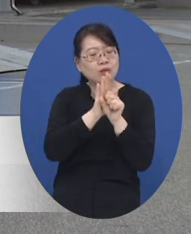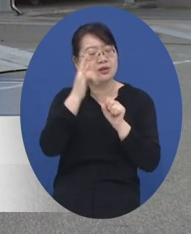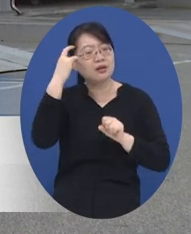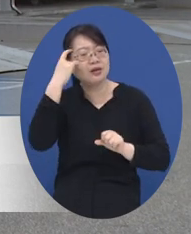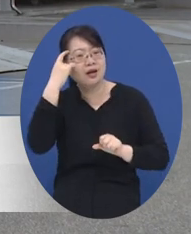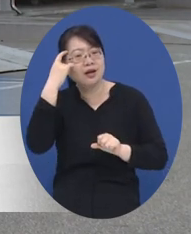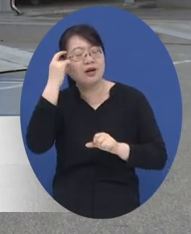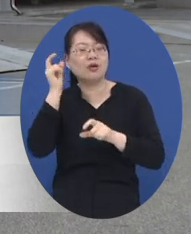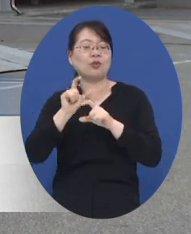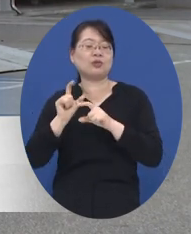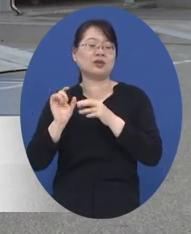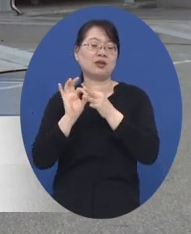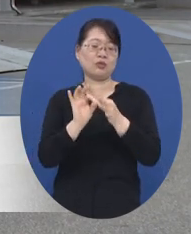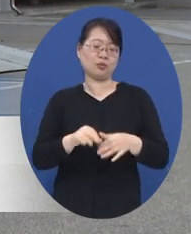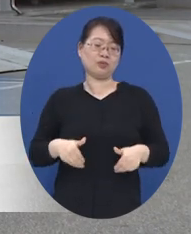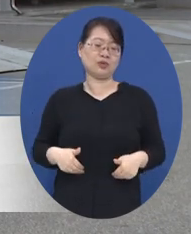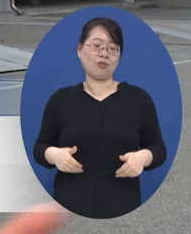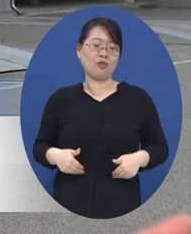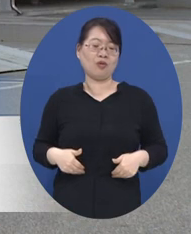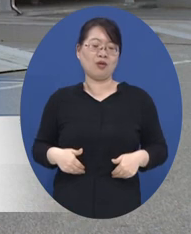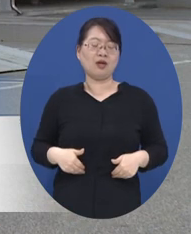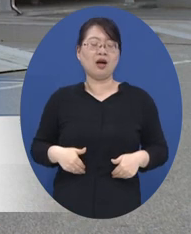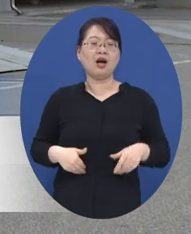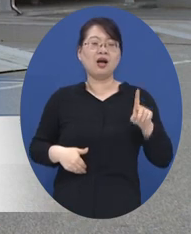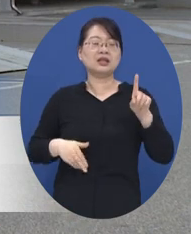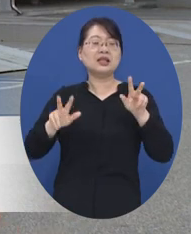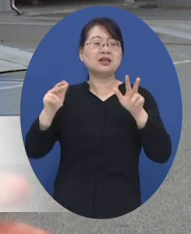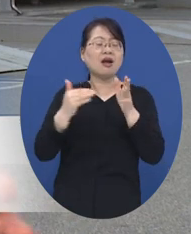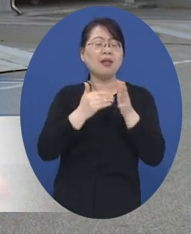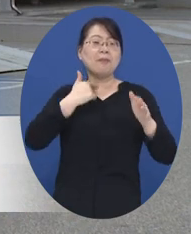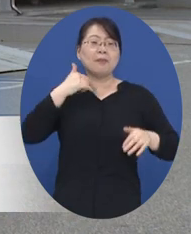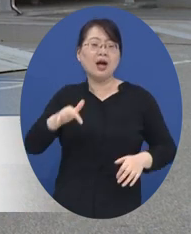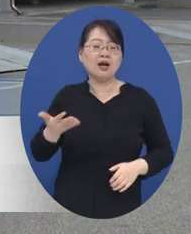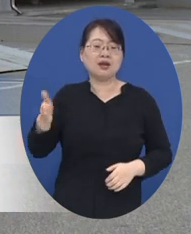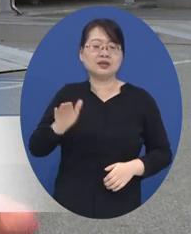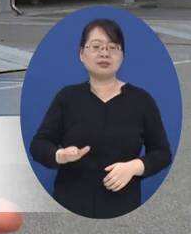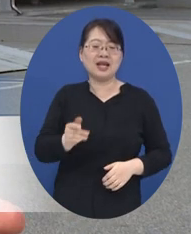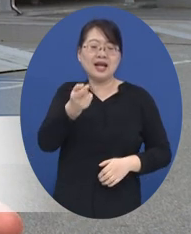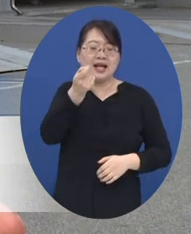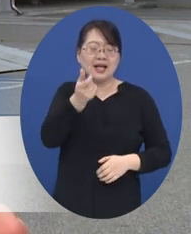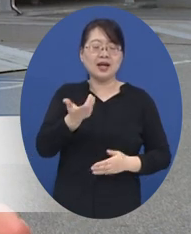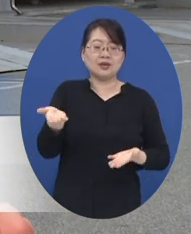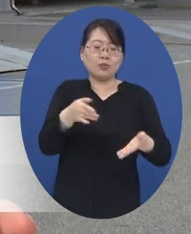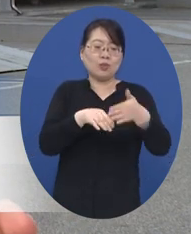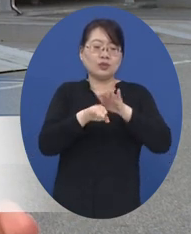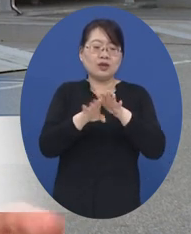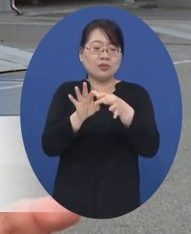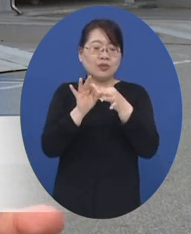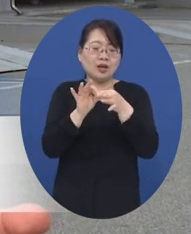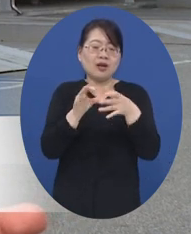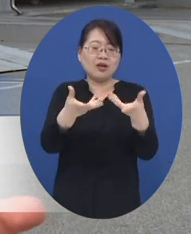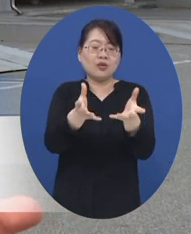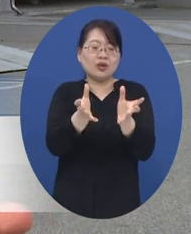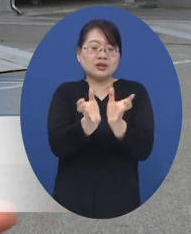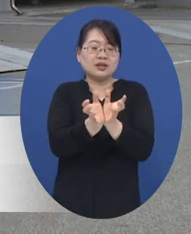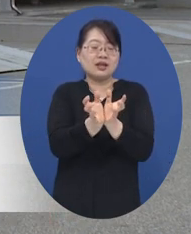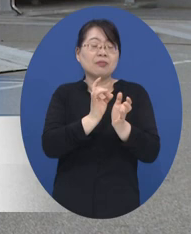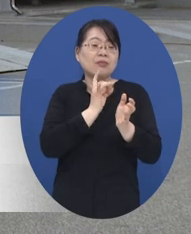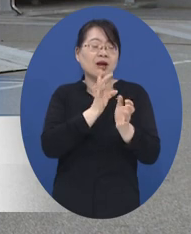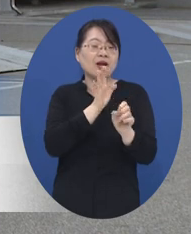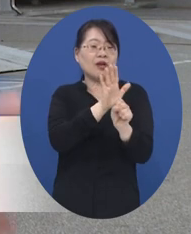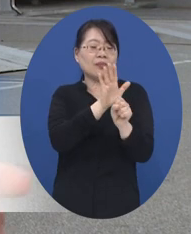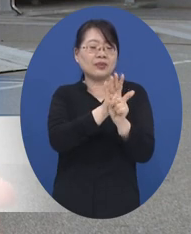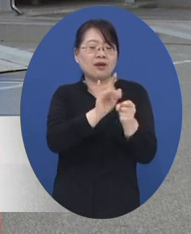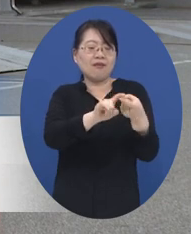고민하면서 어 한번도 해본적은 없지만 에 작게 포장해서 이 공동체의 의 많은